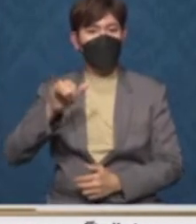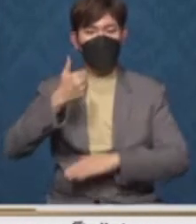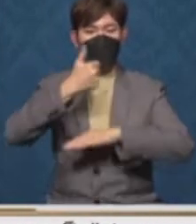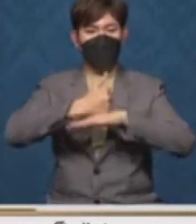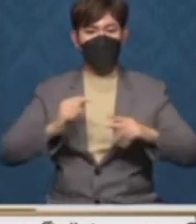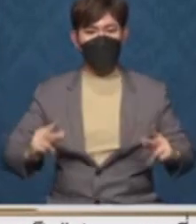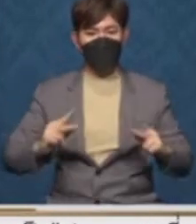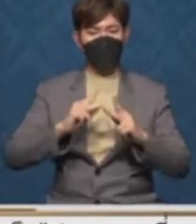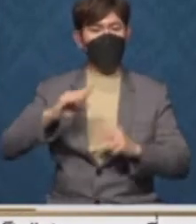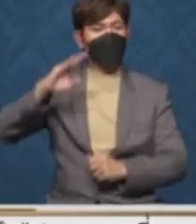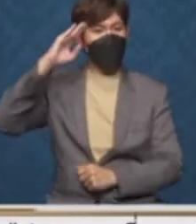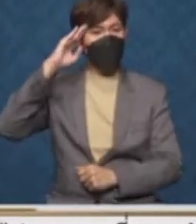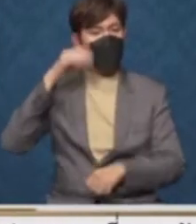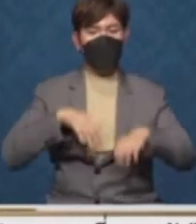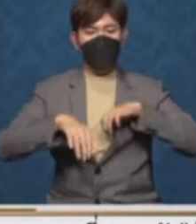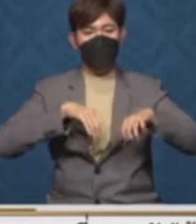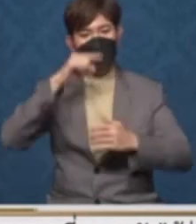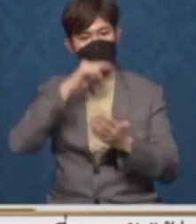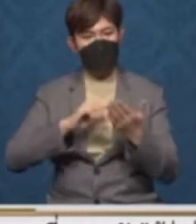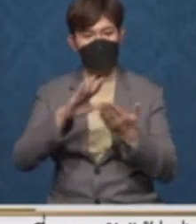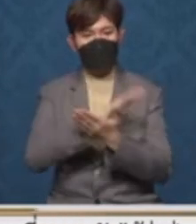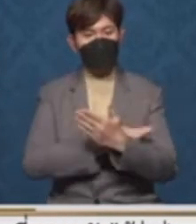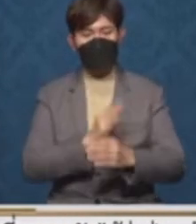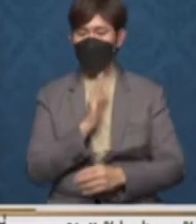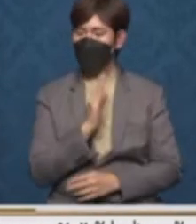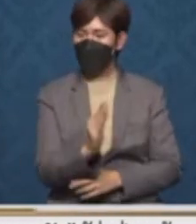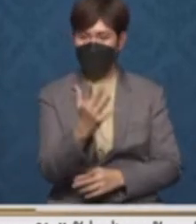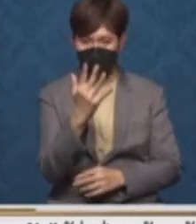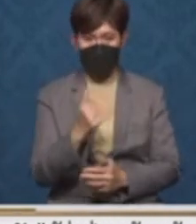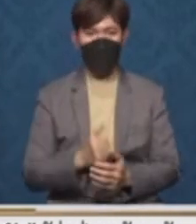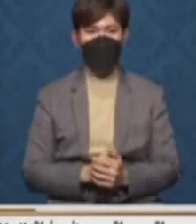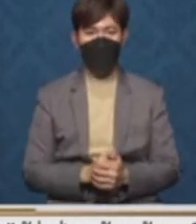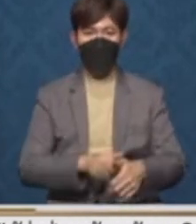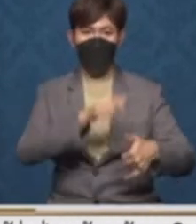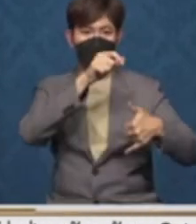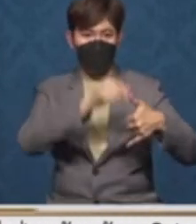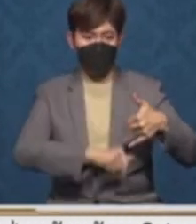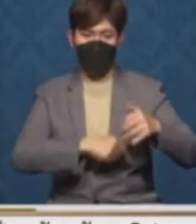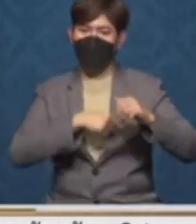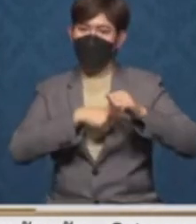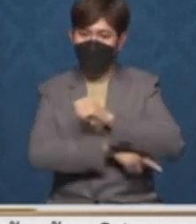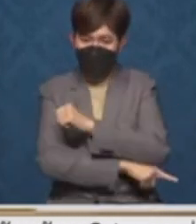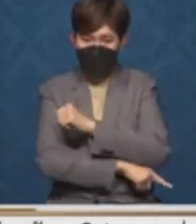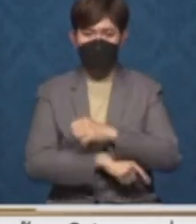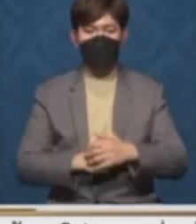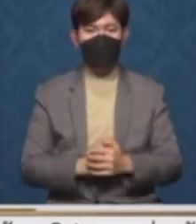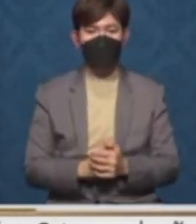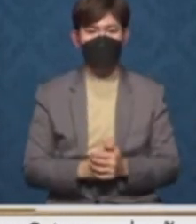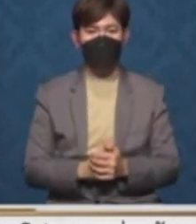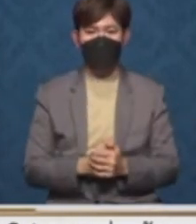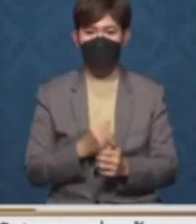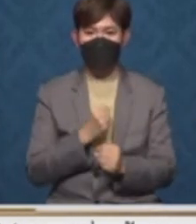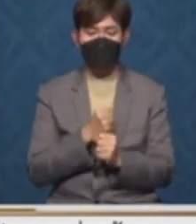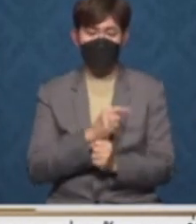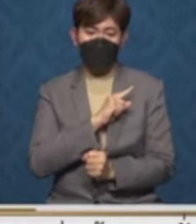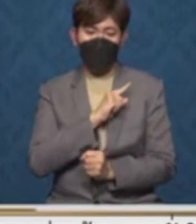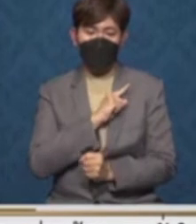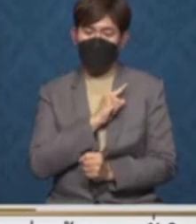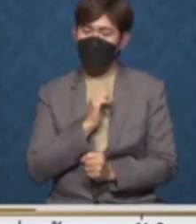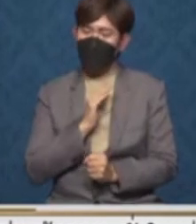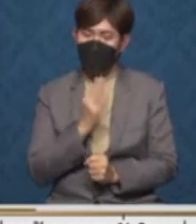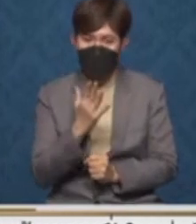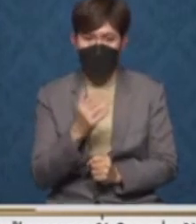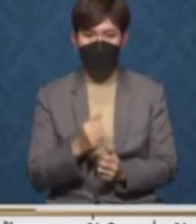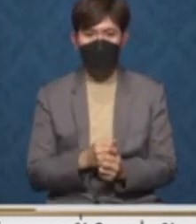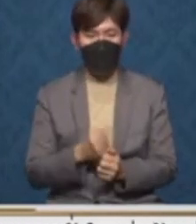มบริหารราชการแผ่นดินไม่สุจริตมีพฤติการช่อฉนทุจริตต่อหน้าที่จ